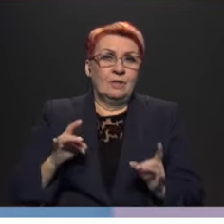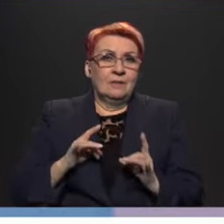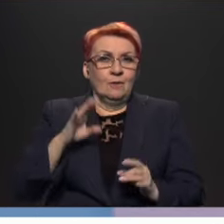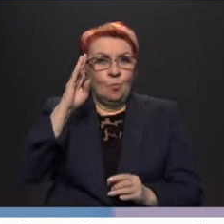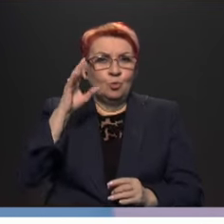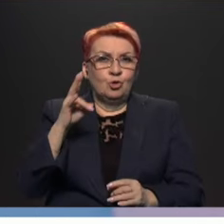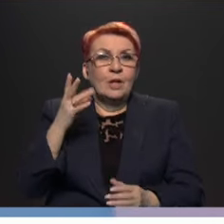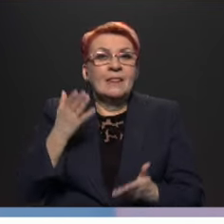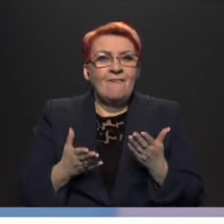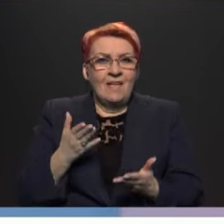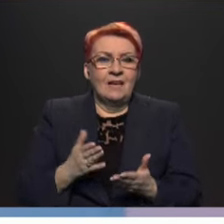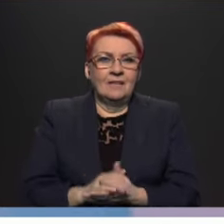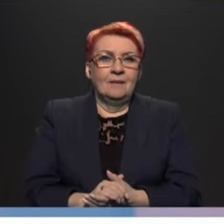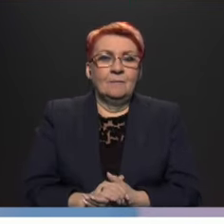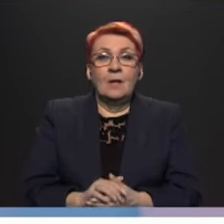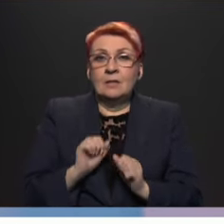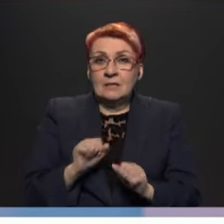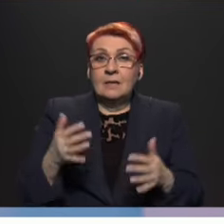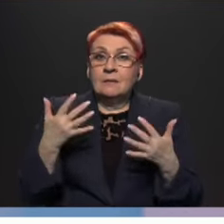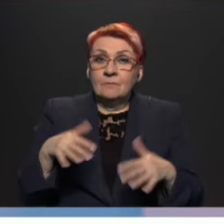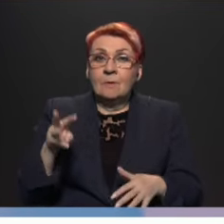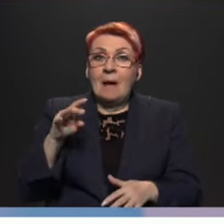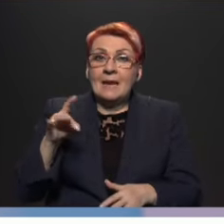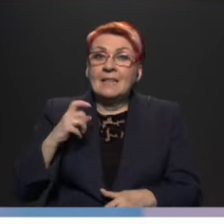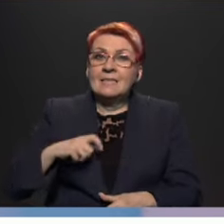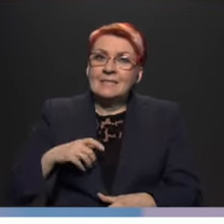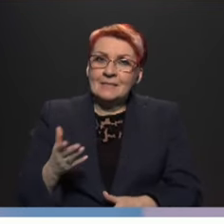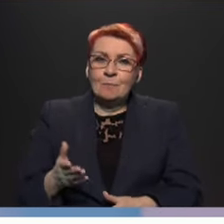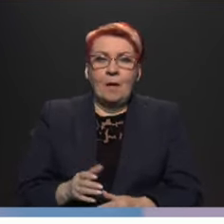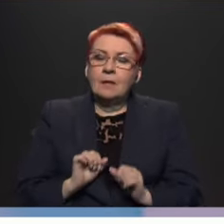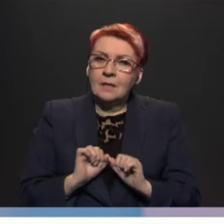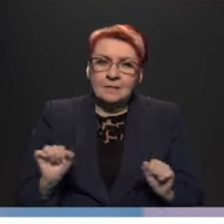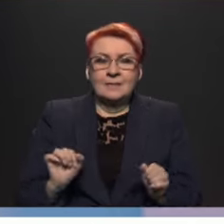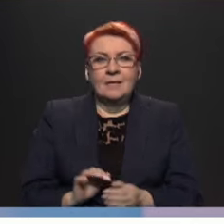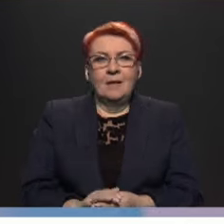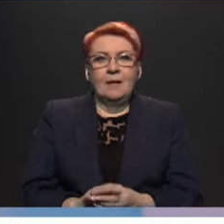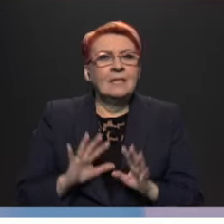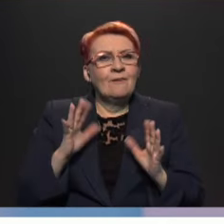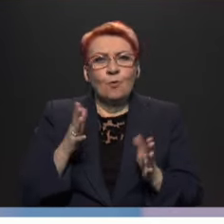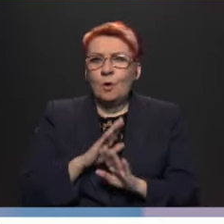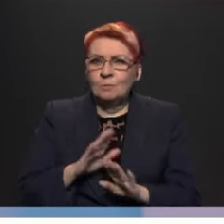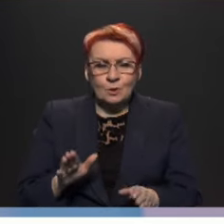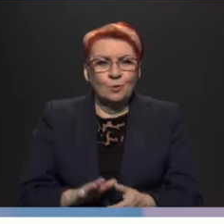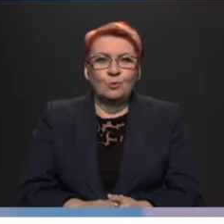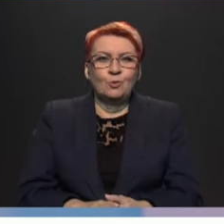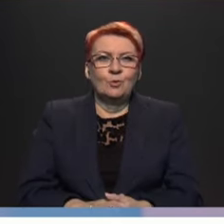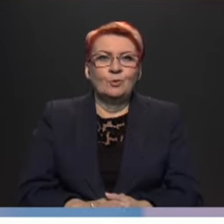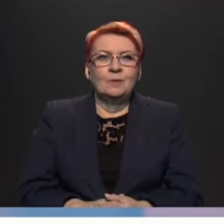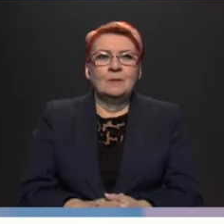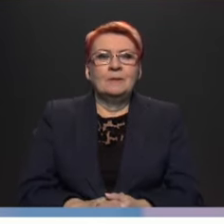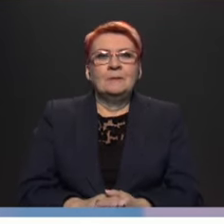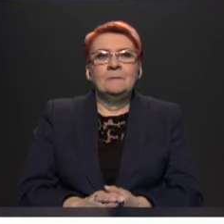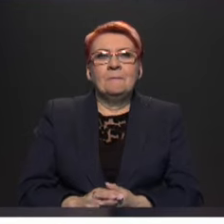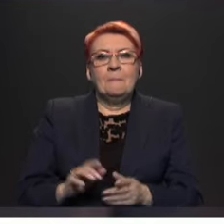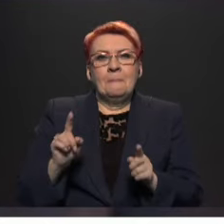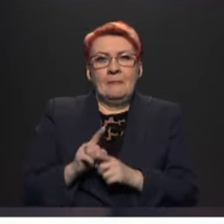мужчин, наверное. В общем, нельзя терять Марине себя, правда? Ну, терять себя нельзя, ни в коем случае нельзя быть на поводу вот